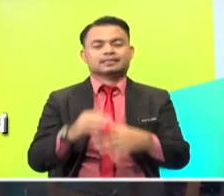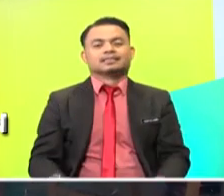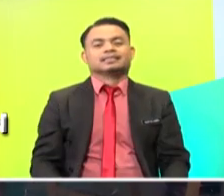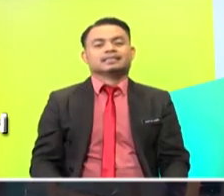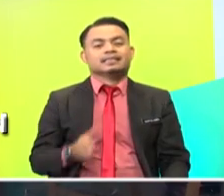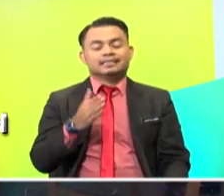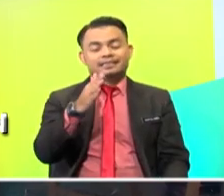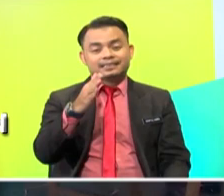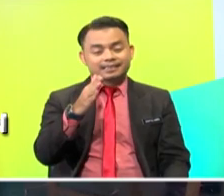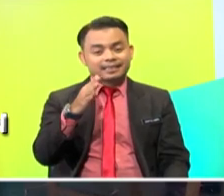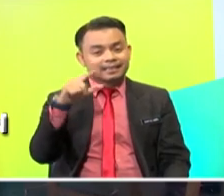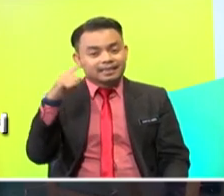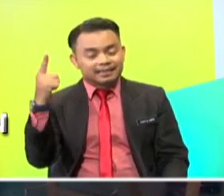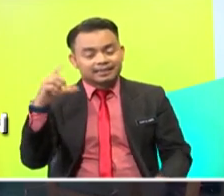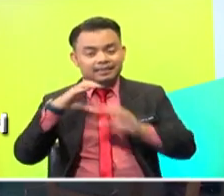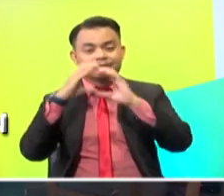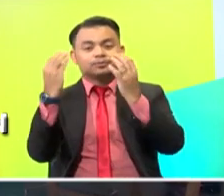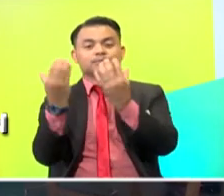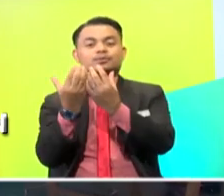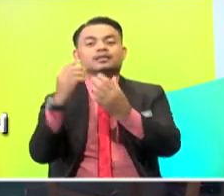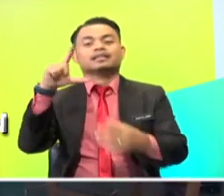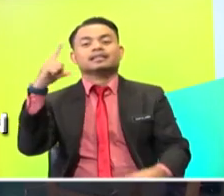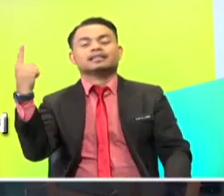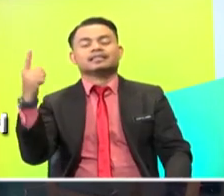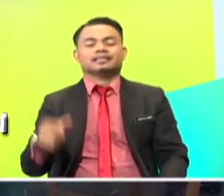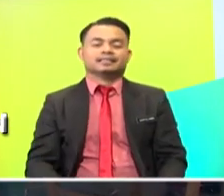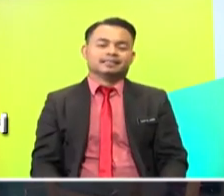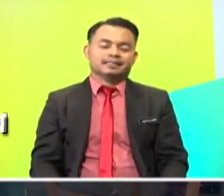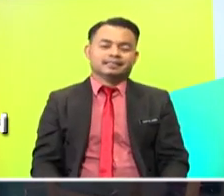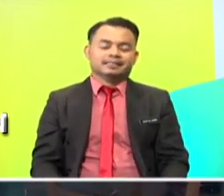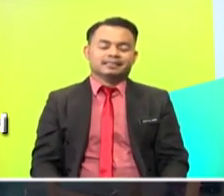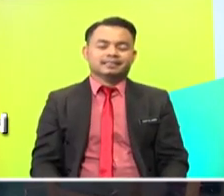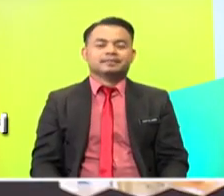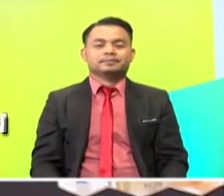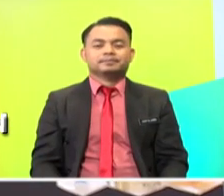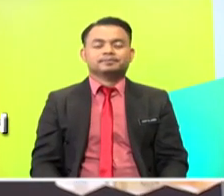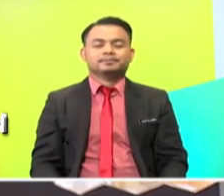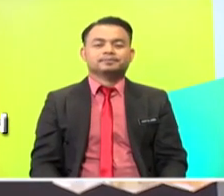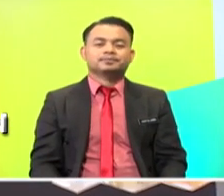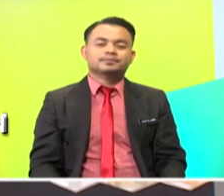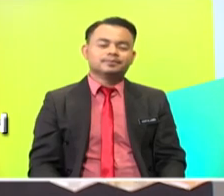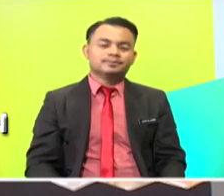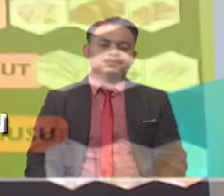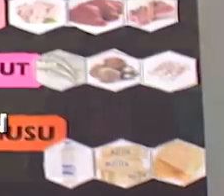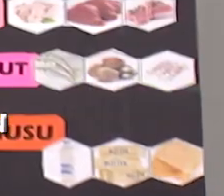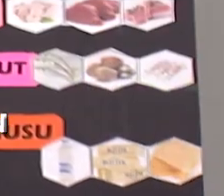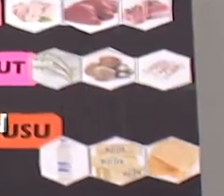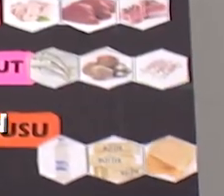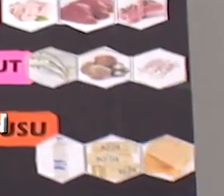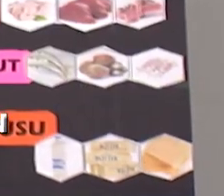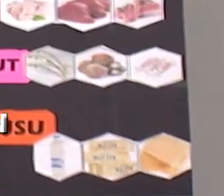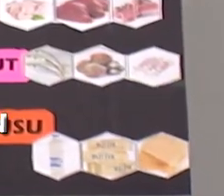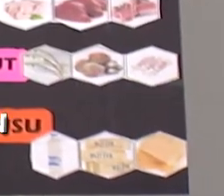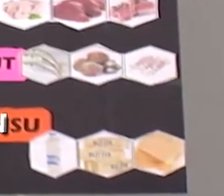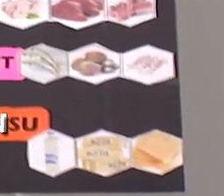karangan Laut jadi kumpulan n sendiri yaitu kumpulan Ika high aku